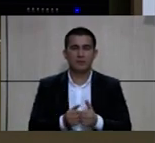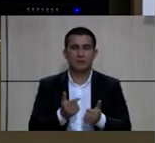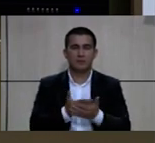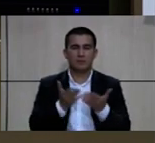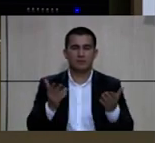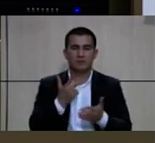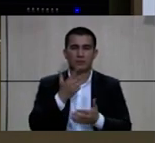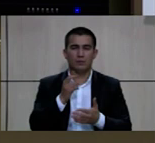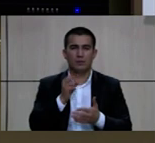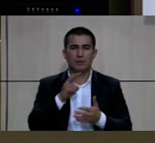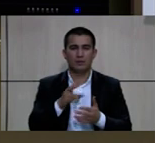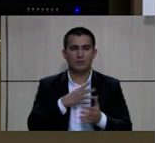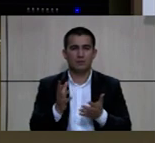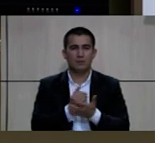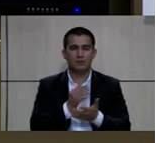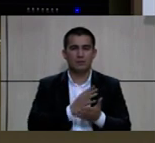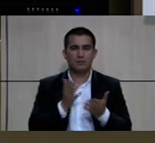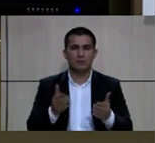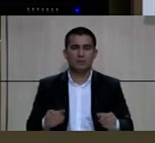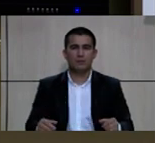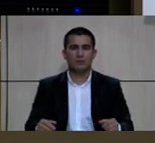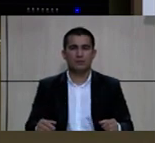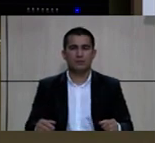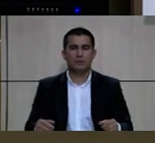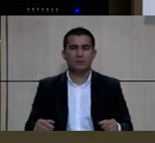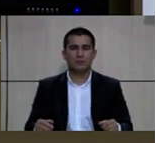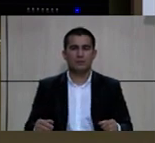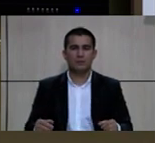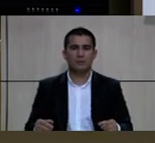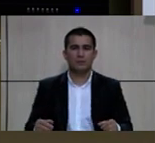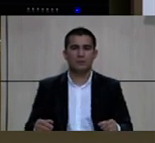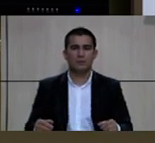Siz 3 balni qo'lga kiritdingiz.